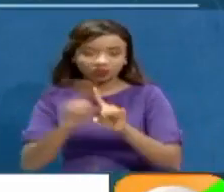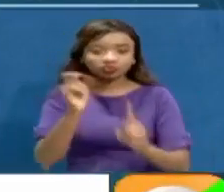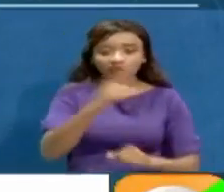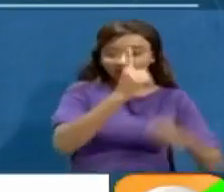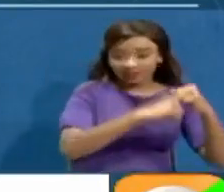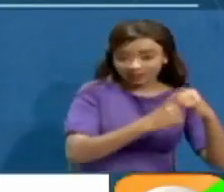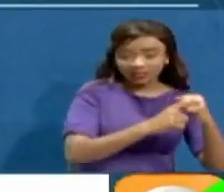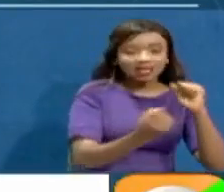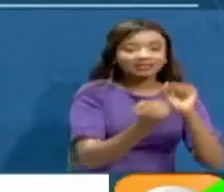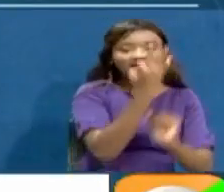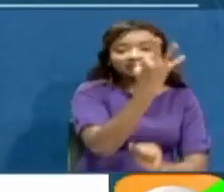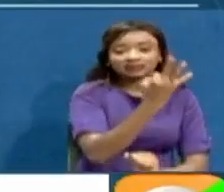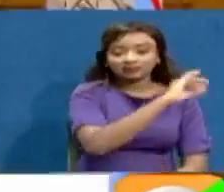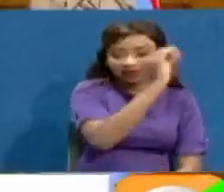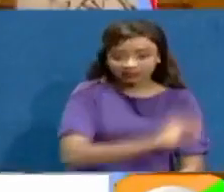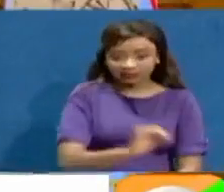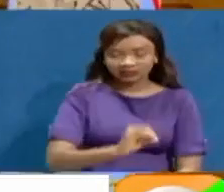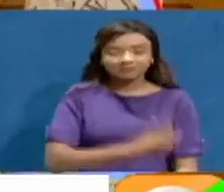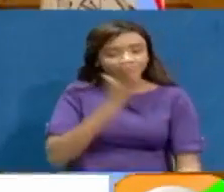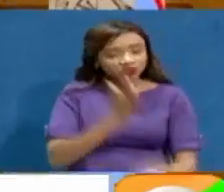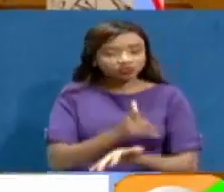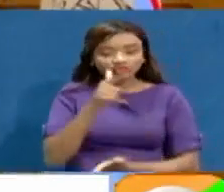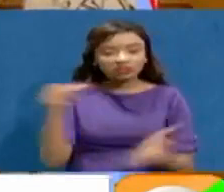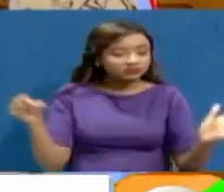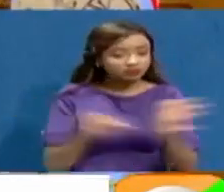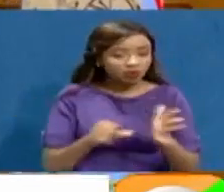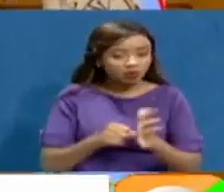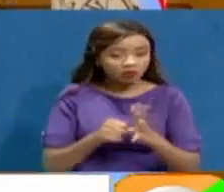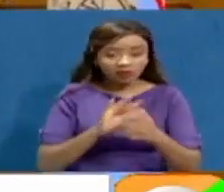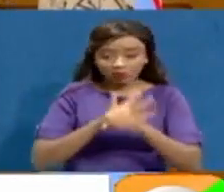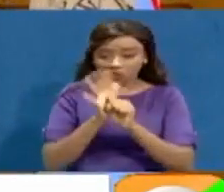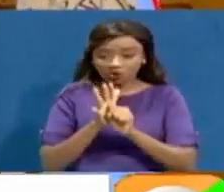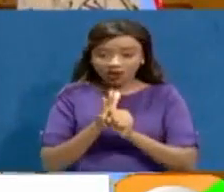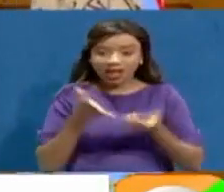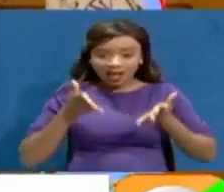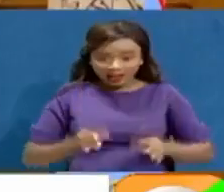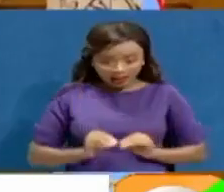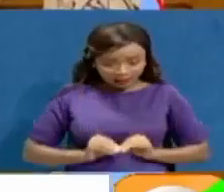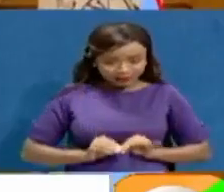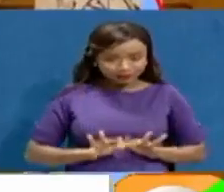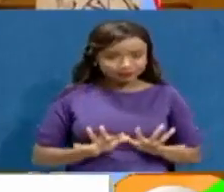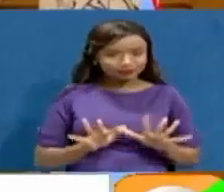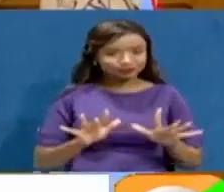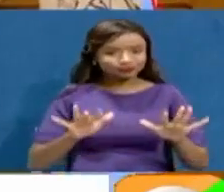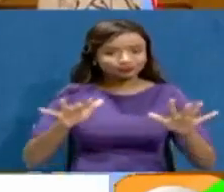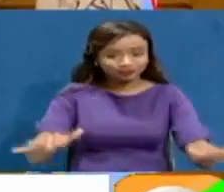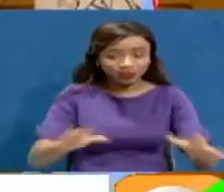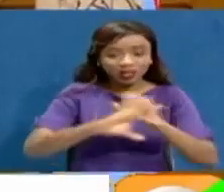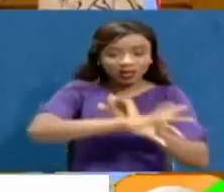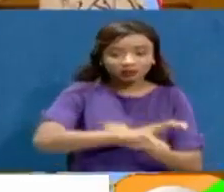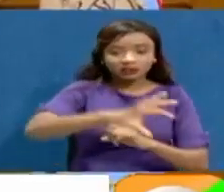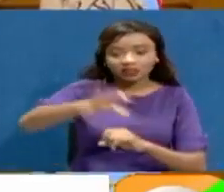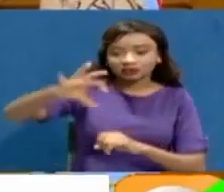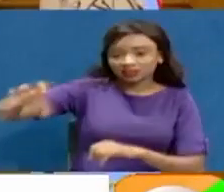ikiwa 13. This crisis has however begun to percolate to the